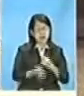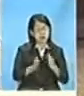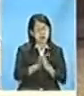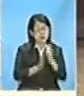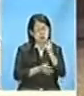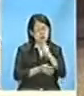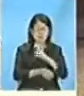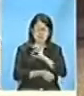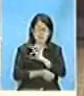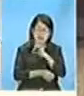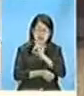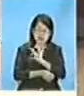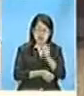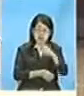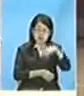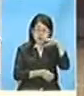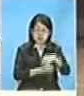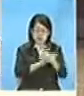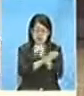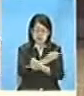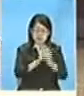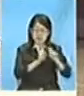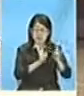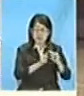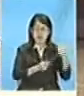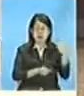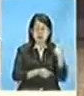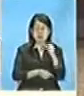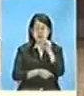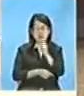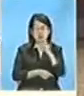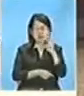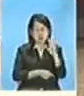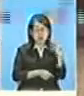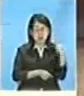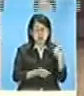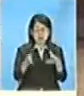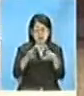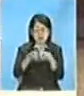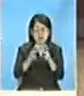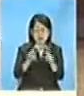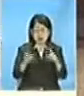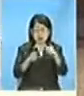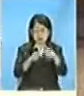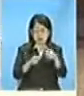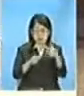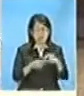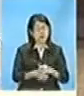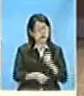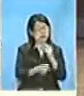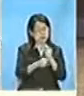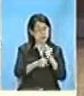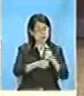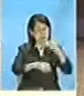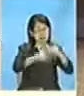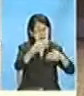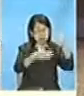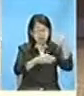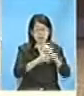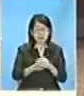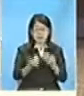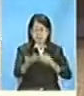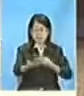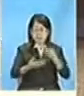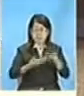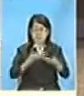หว่างประเทศต่างๆที่เพื่อนสมาชิกผู้ทรงเกียรติได้เป็นผู้แทนอยู่แล้วการจัดกิจกรรมแลกเปลี่ยนกับประเท